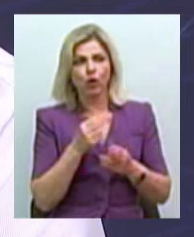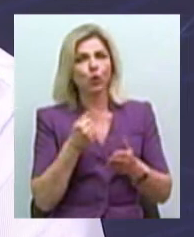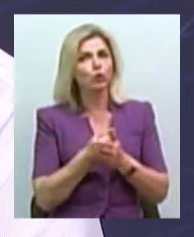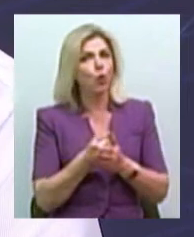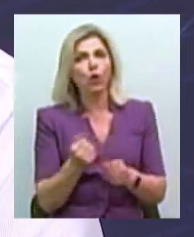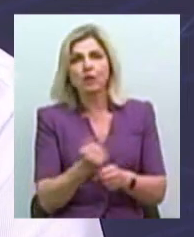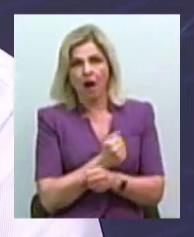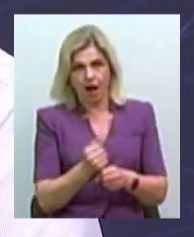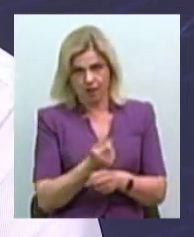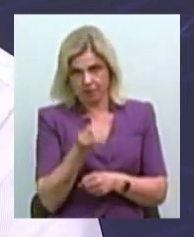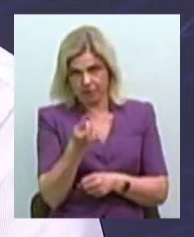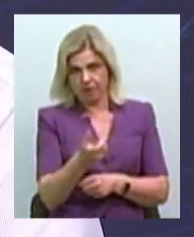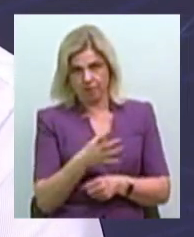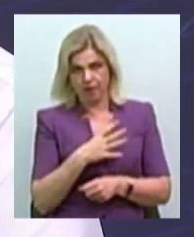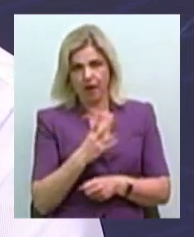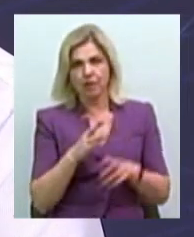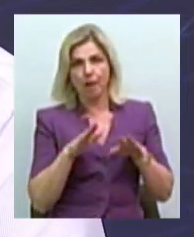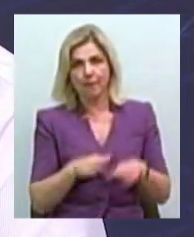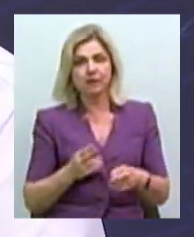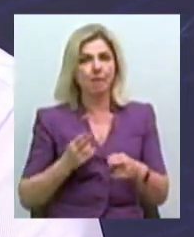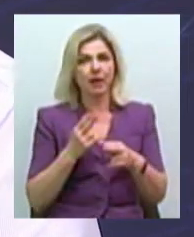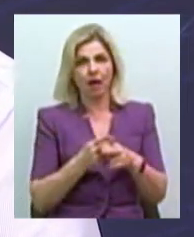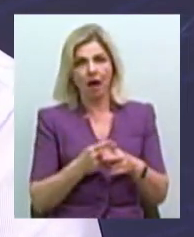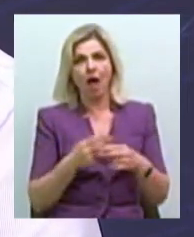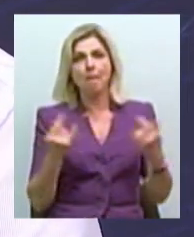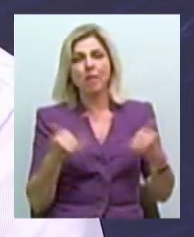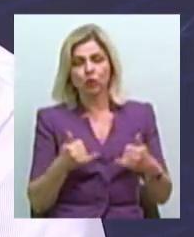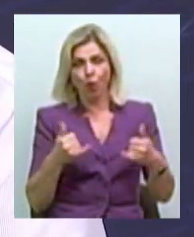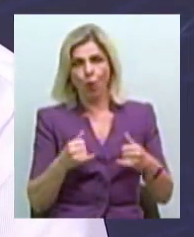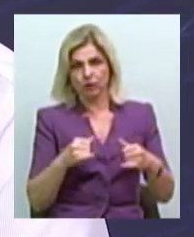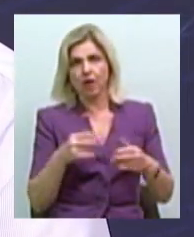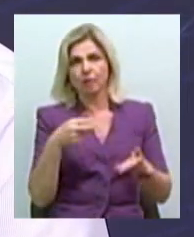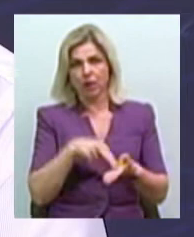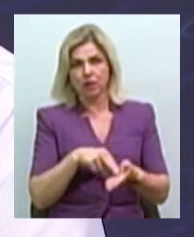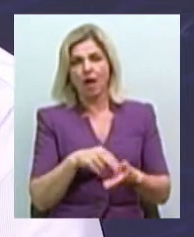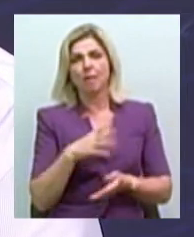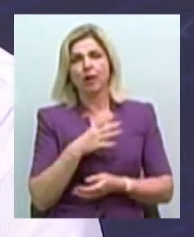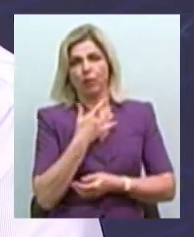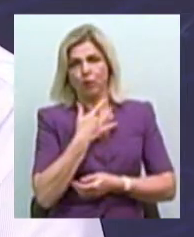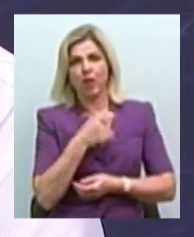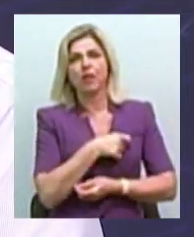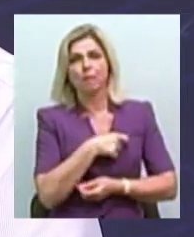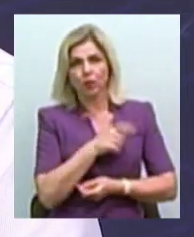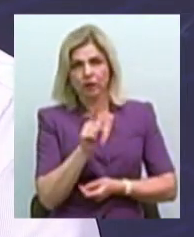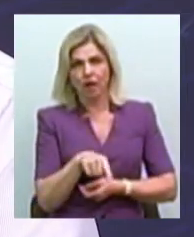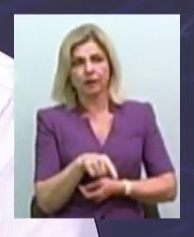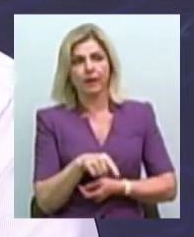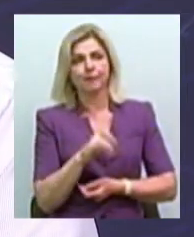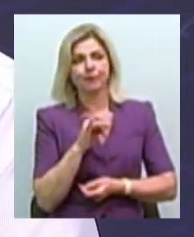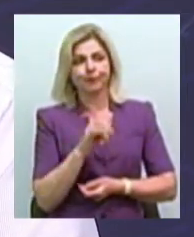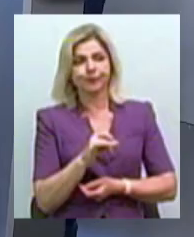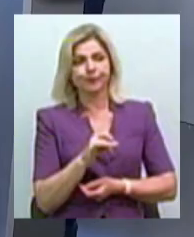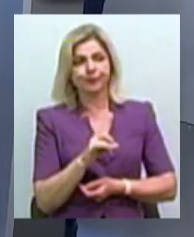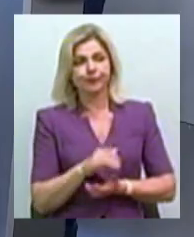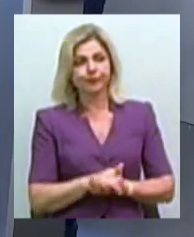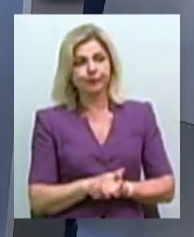на местах перекрывания. Приезжали там даже депутаты, кричали там и... Герои Украины были у нас на